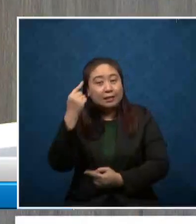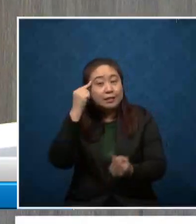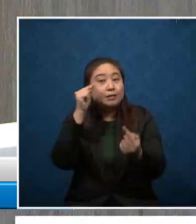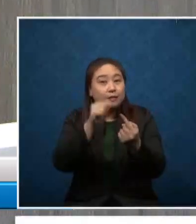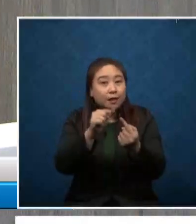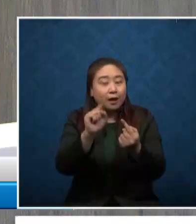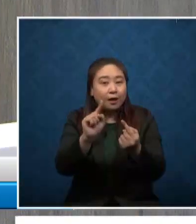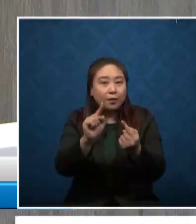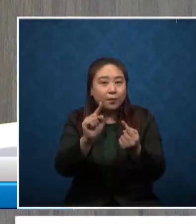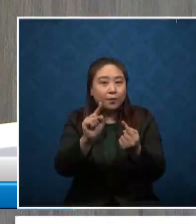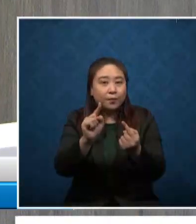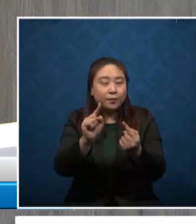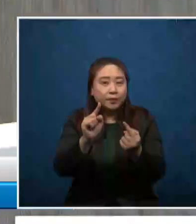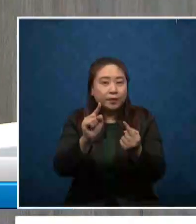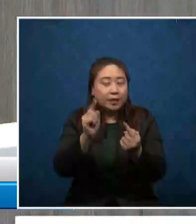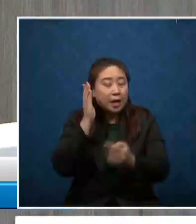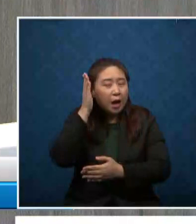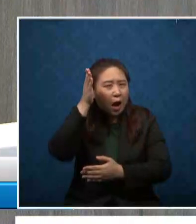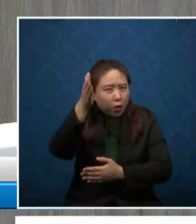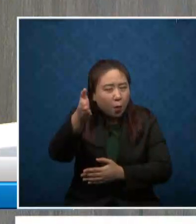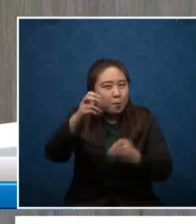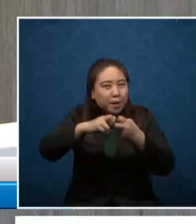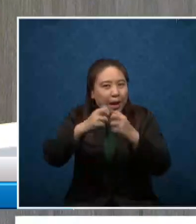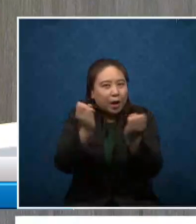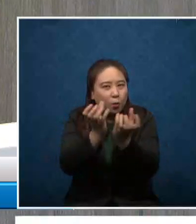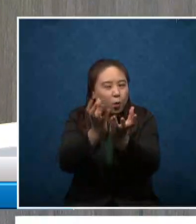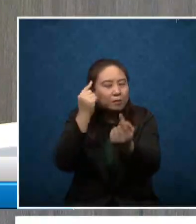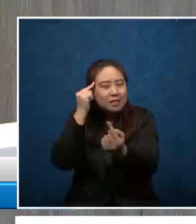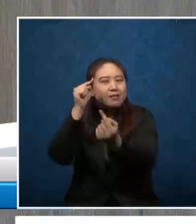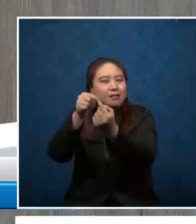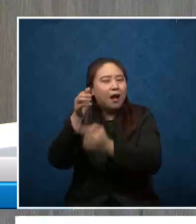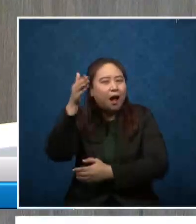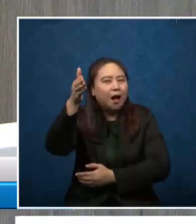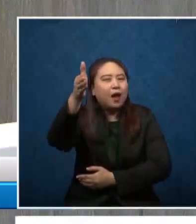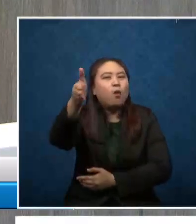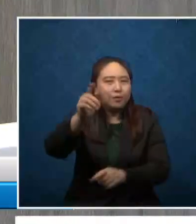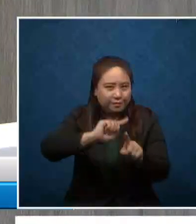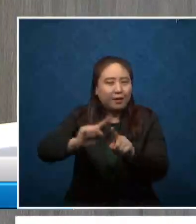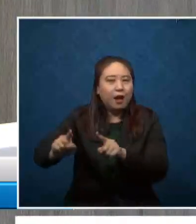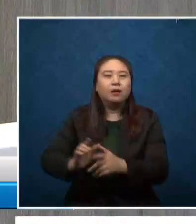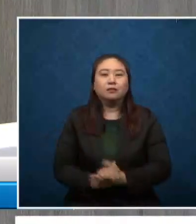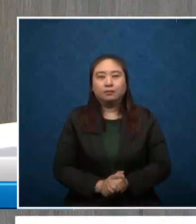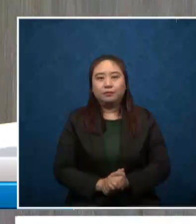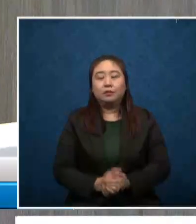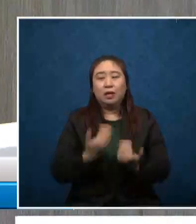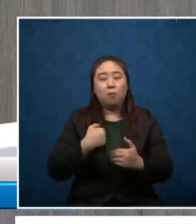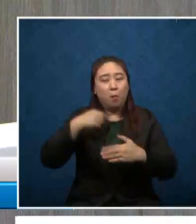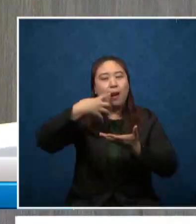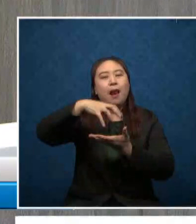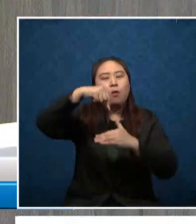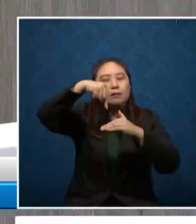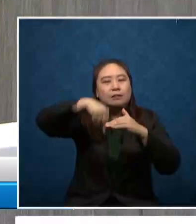ที่จะพระเชิญเอกในอนาคตEmerging Condition อะไรต่ๆ นะครับซึผมจะไม่ลงลายลเอียด